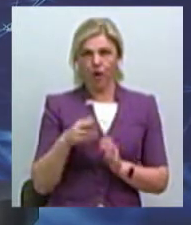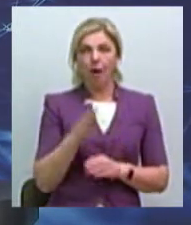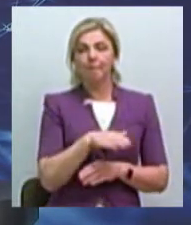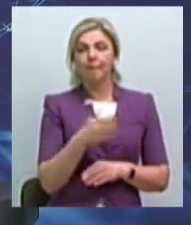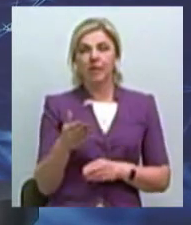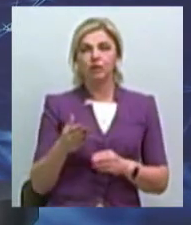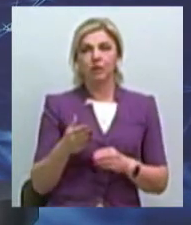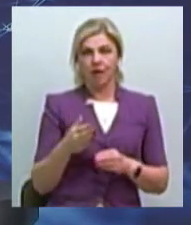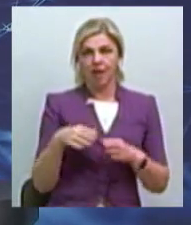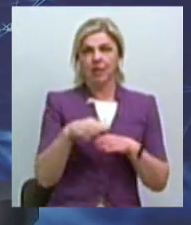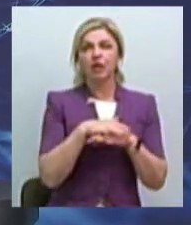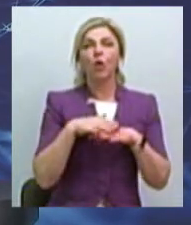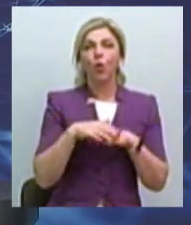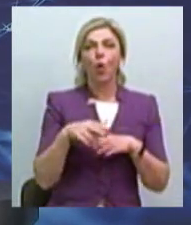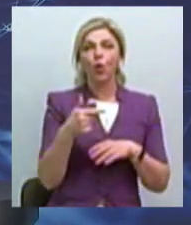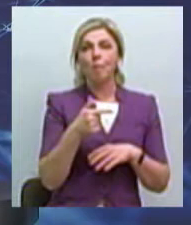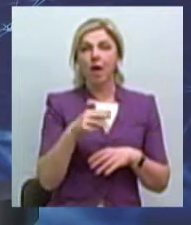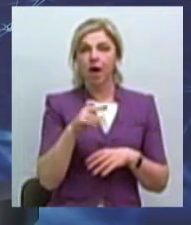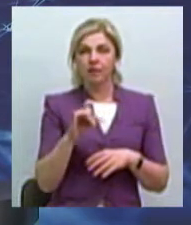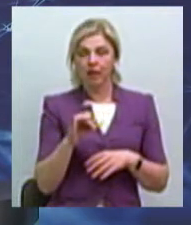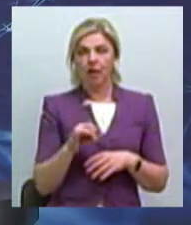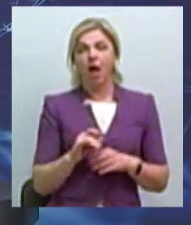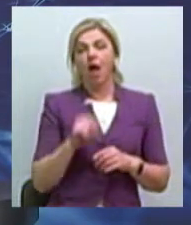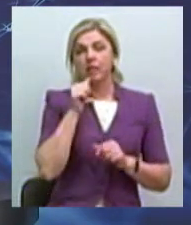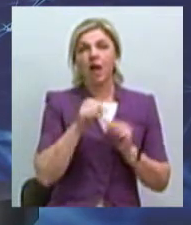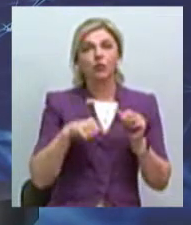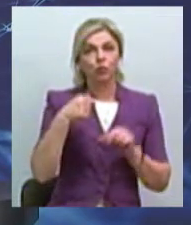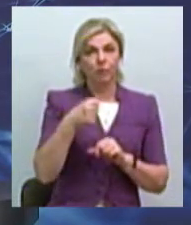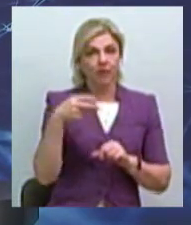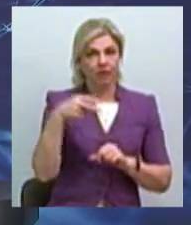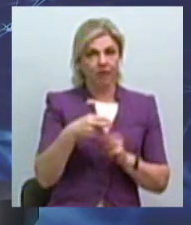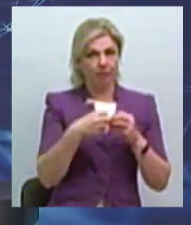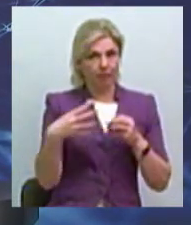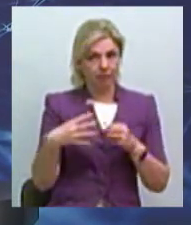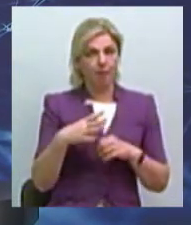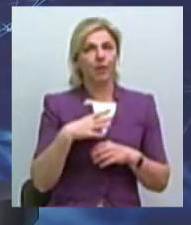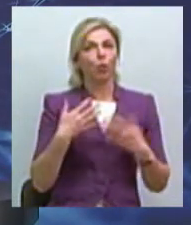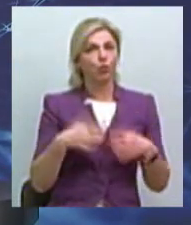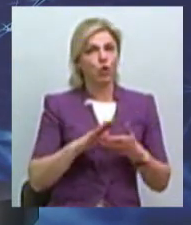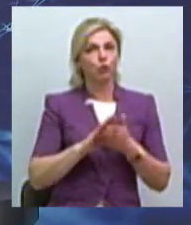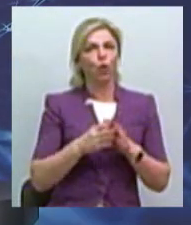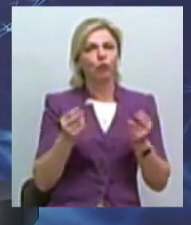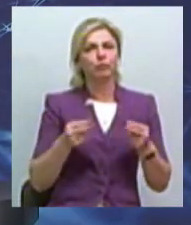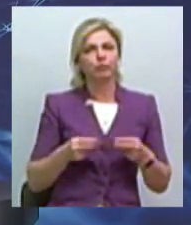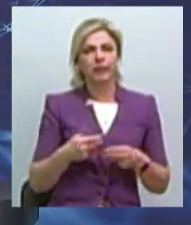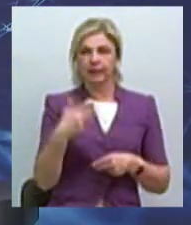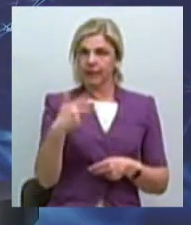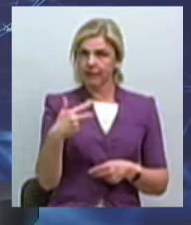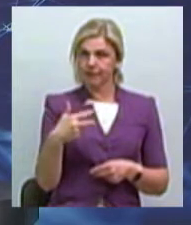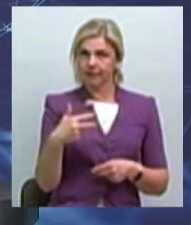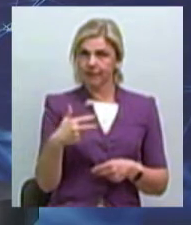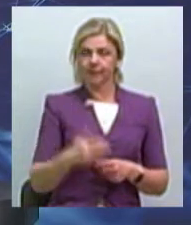муніципального співробітництва. Наступного, вже 2015 року, було складено 30 договорів між муніципального